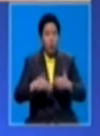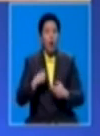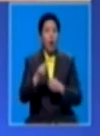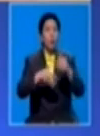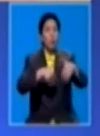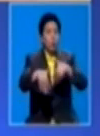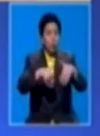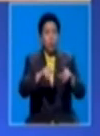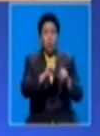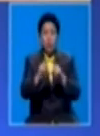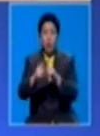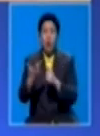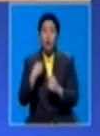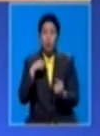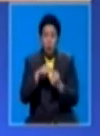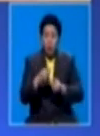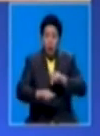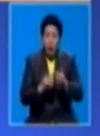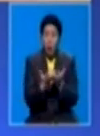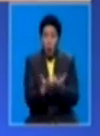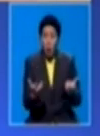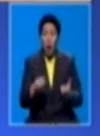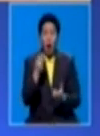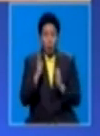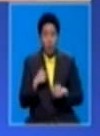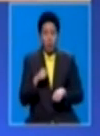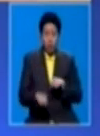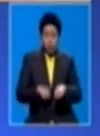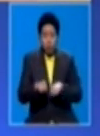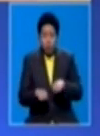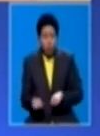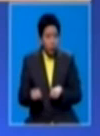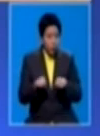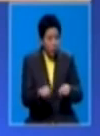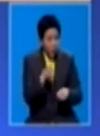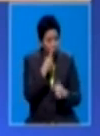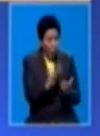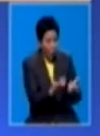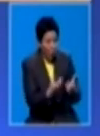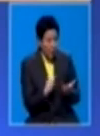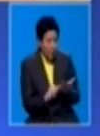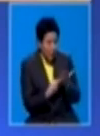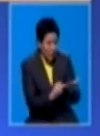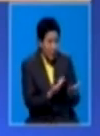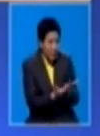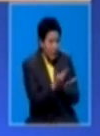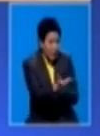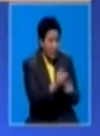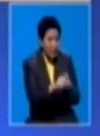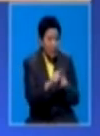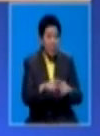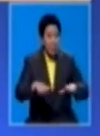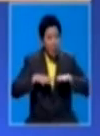ชนท้องถิ่นไม่ว่าจะเป็นการค้าขายสินค้าให้กับผู้ขับขี่จักรยานนำเสนอผลิตภัณฑ์ในท้องถิ่นณจุด